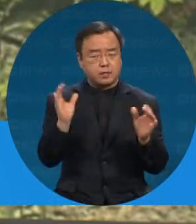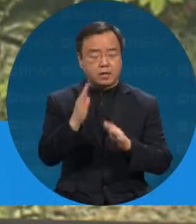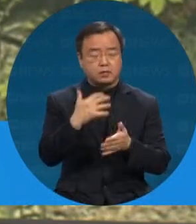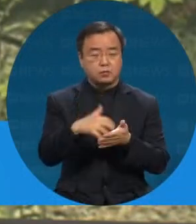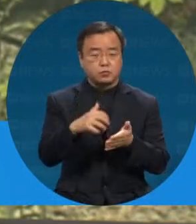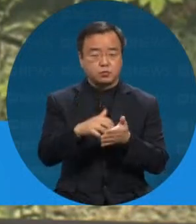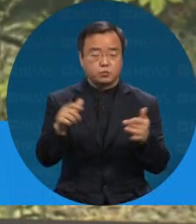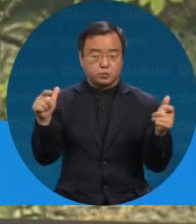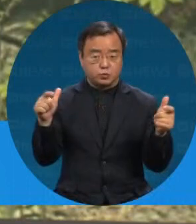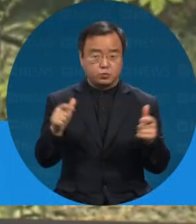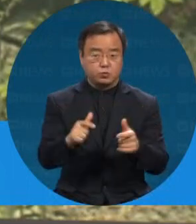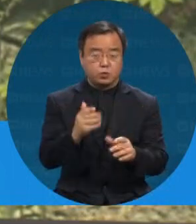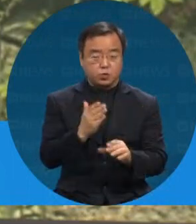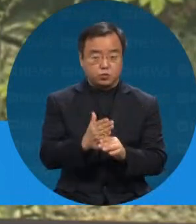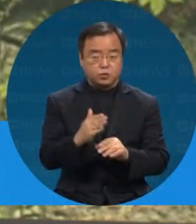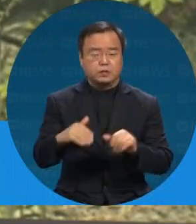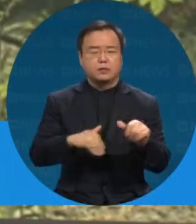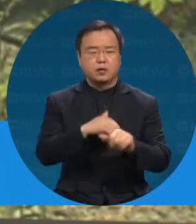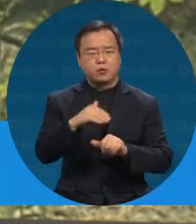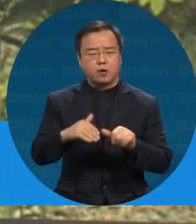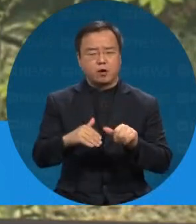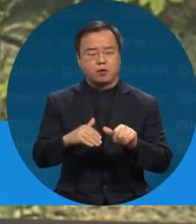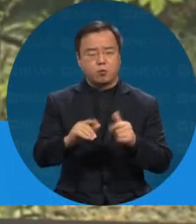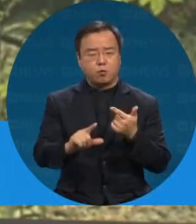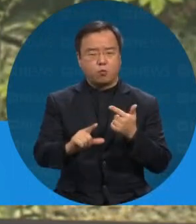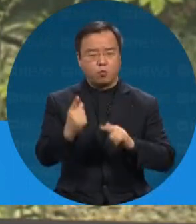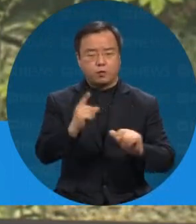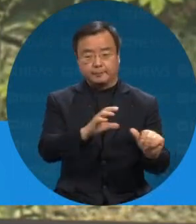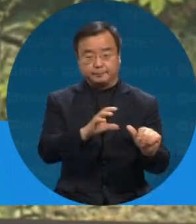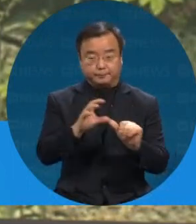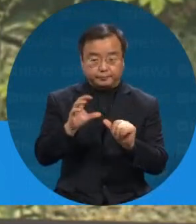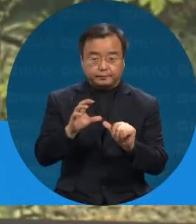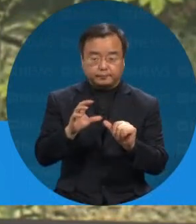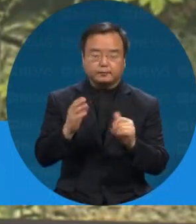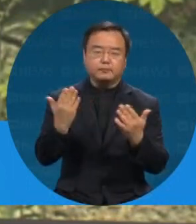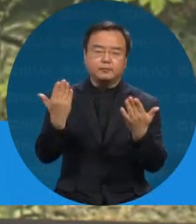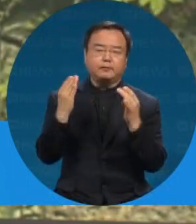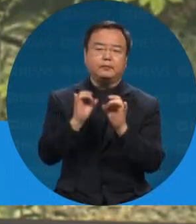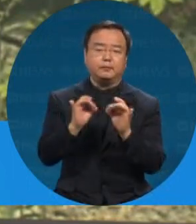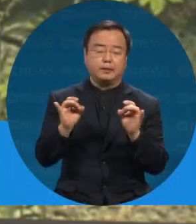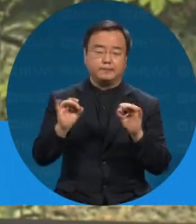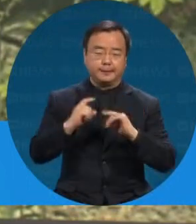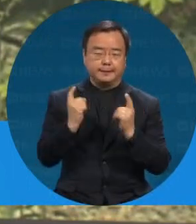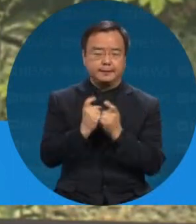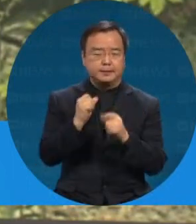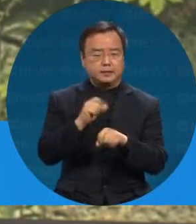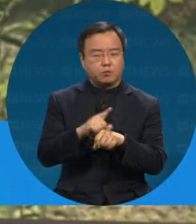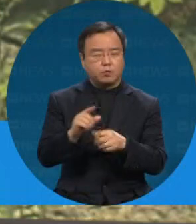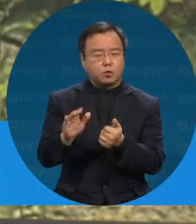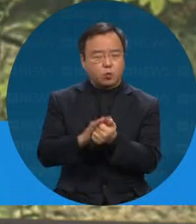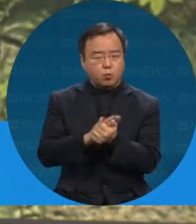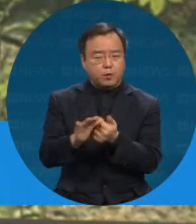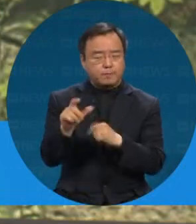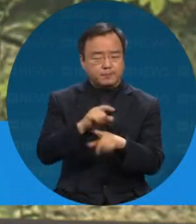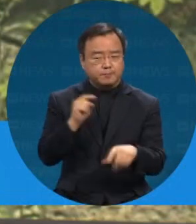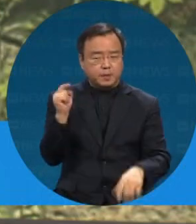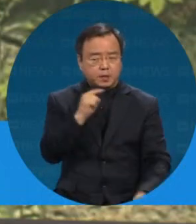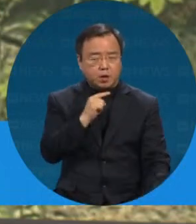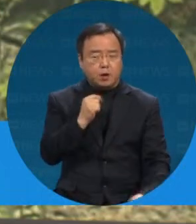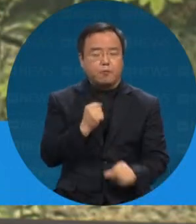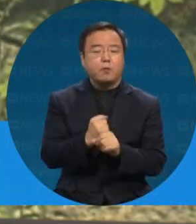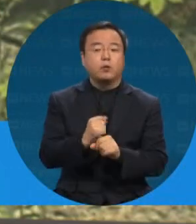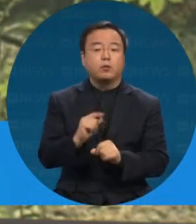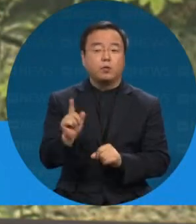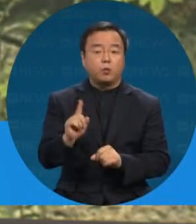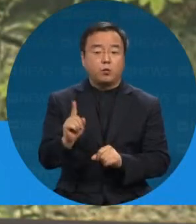상황을 역으로 이용해 학교별로 개성있는 교육과정과 돌봄 인프라를 확실히 강화한다면 어떨까요 위기를 기회로